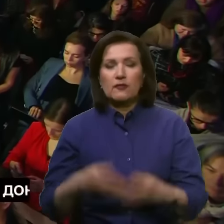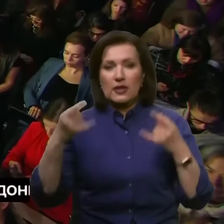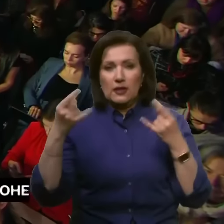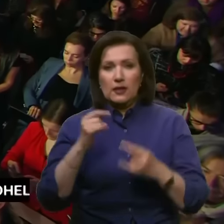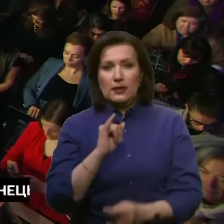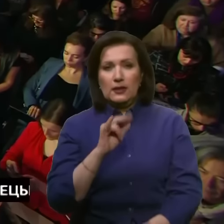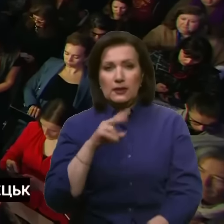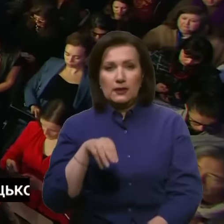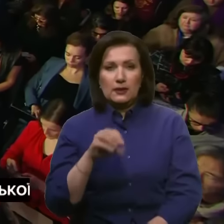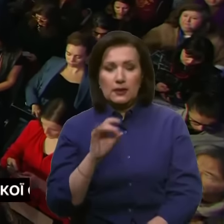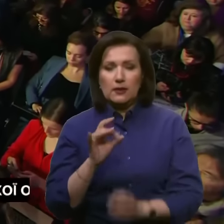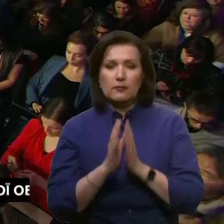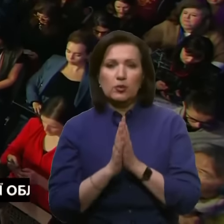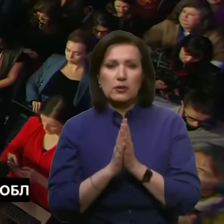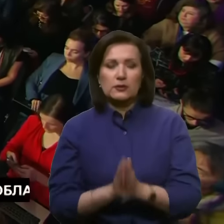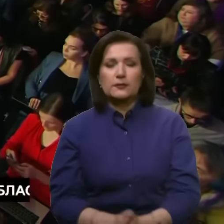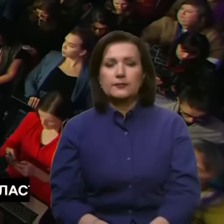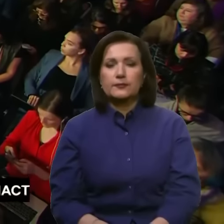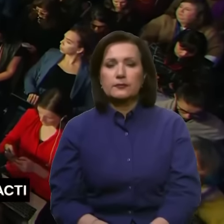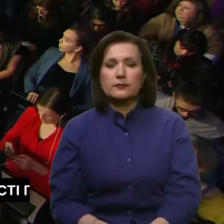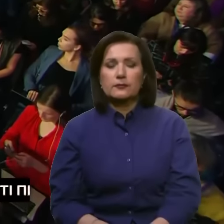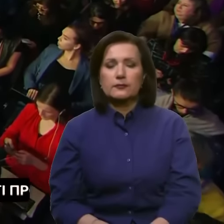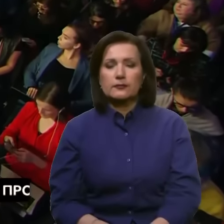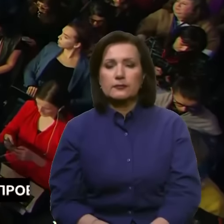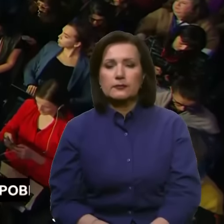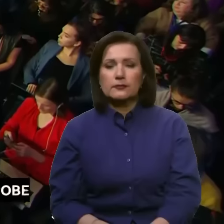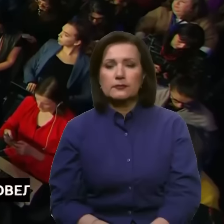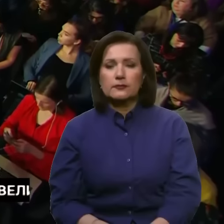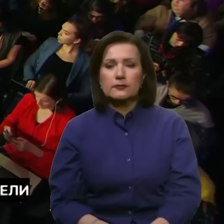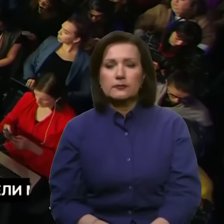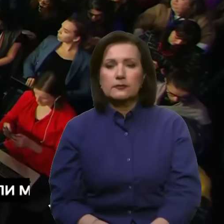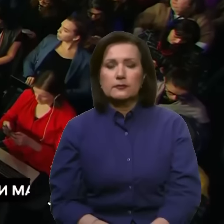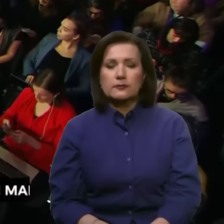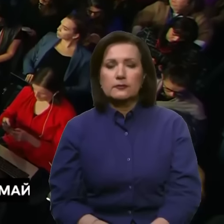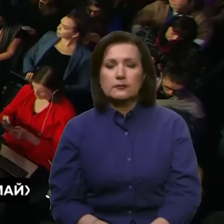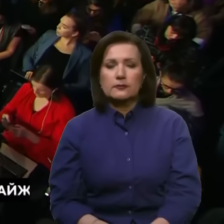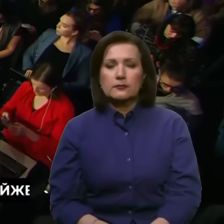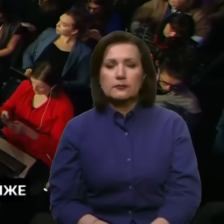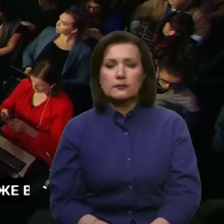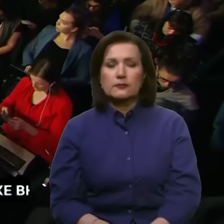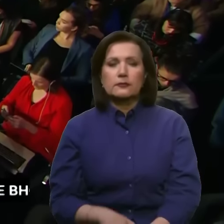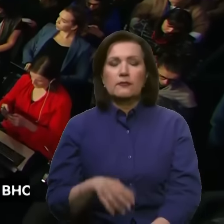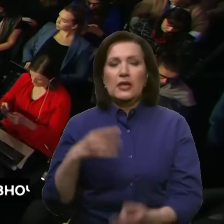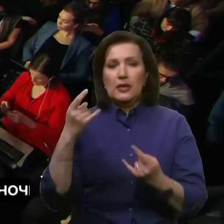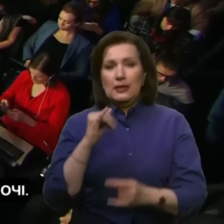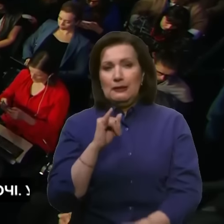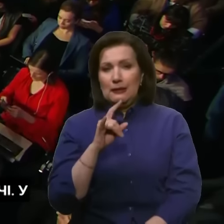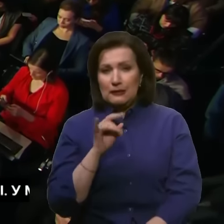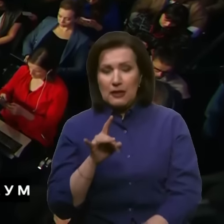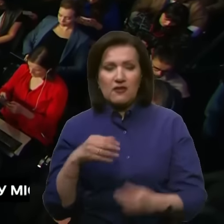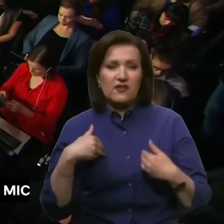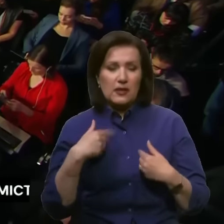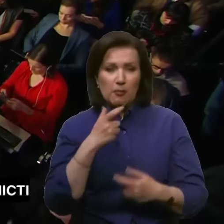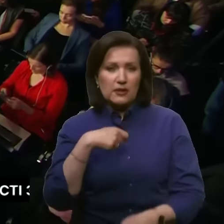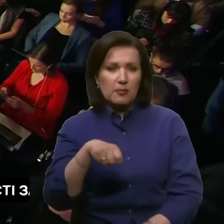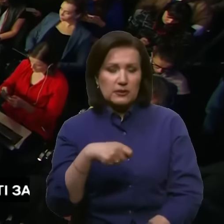Телеканал «Інтер», будь ласка. Лілія Налягака, телеканал «Інтер». Вітаю,